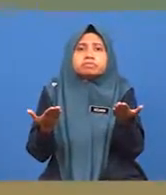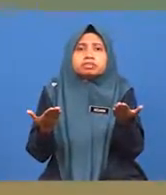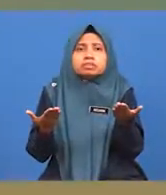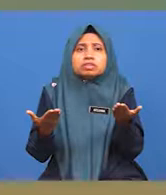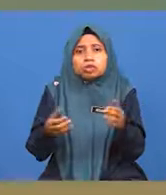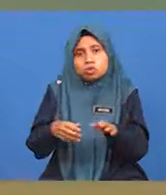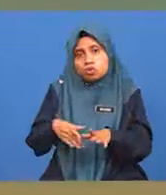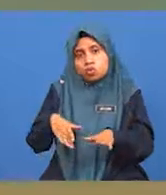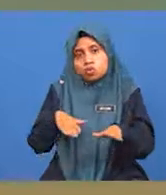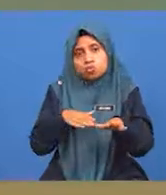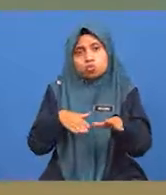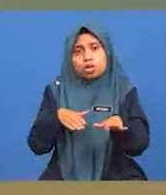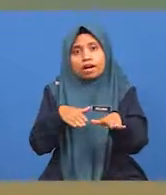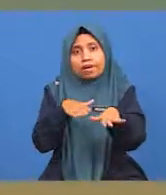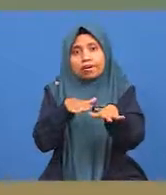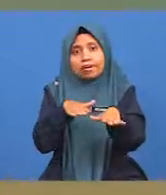Sungai.